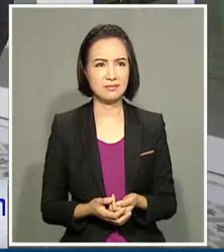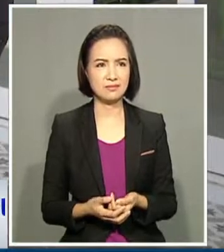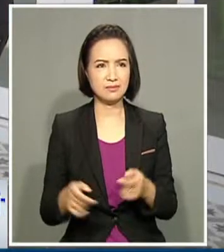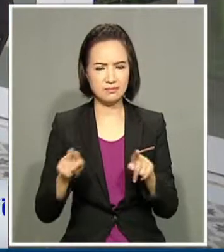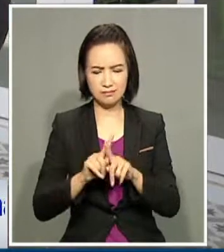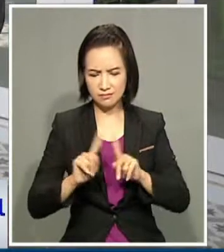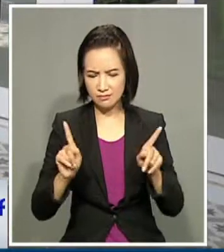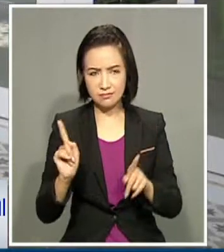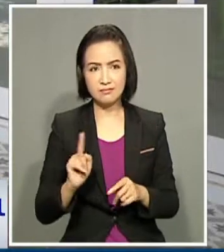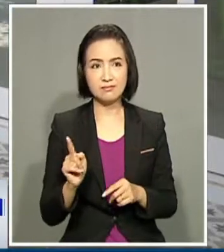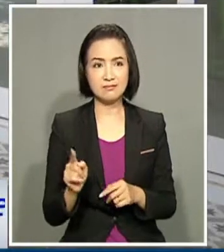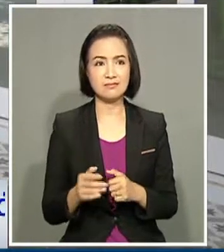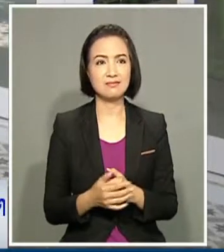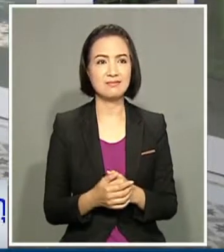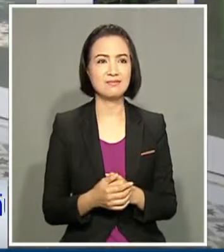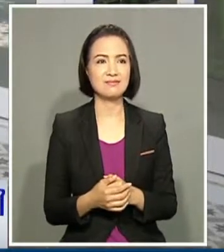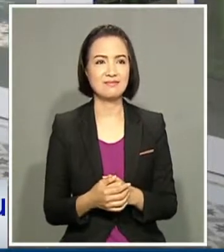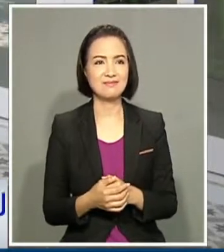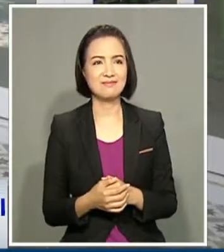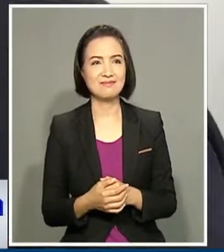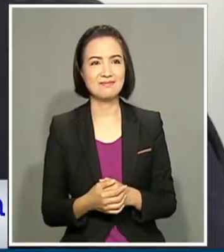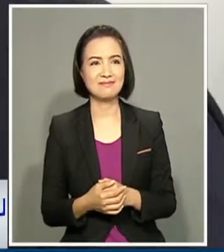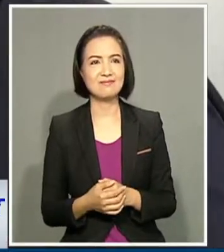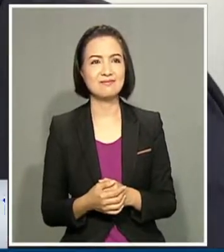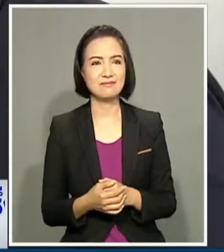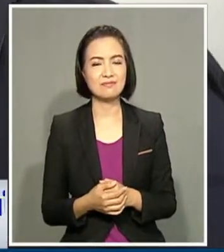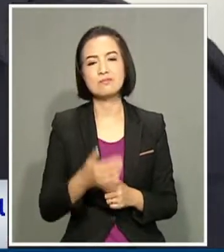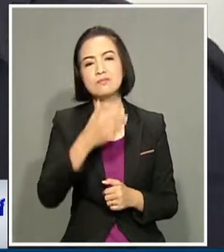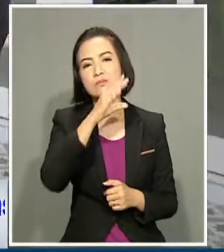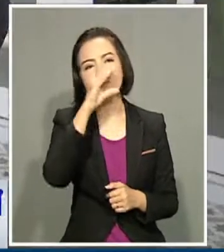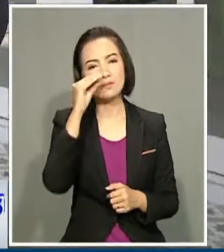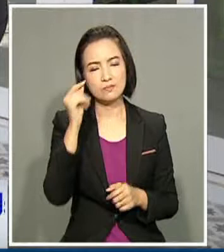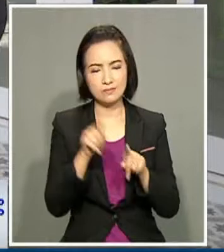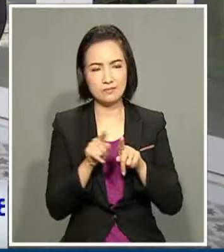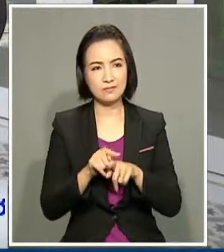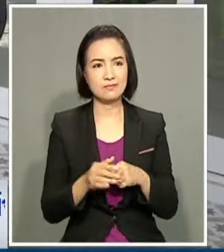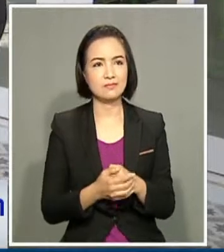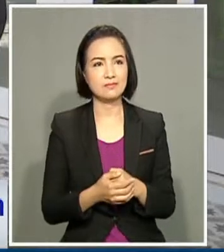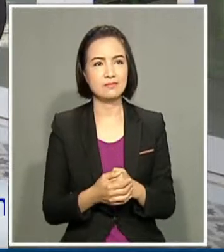างกันยังไงครับคุณนพ อันนี้ก็คือแค่แพคเกจจิ้งเฉยๆครับน้ำหอมเหมือนกันครับ